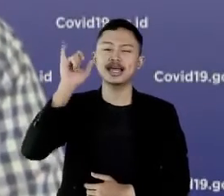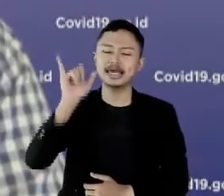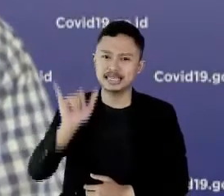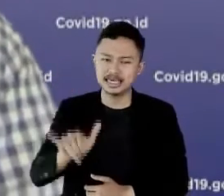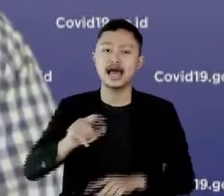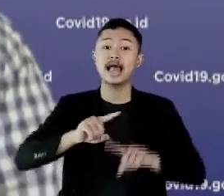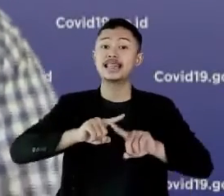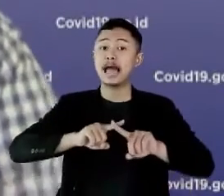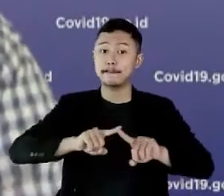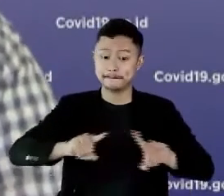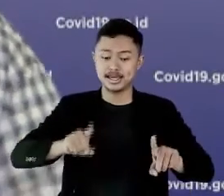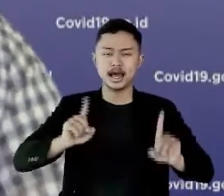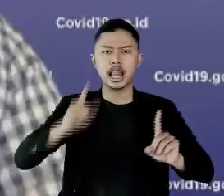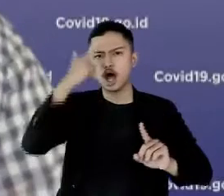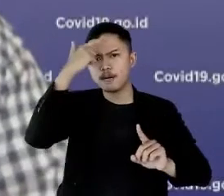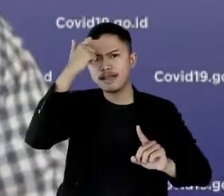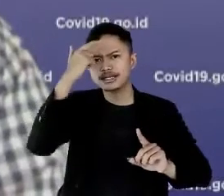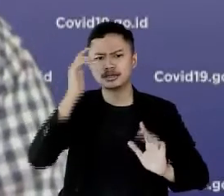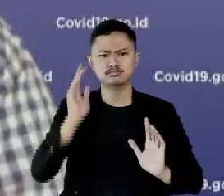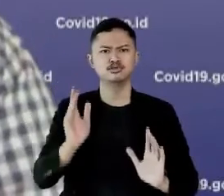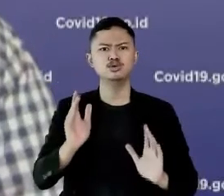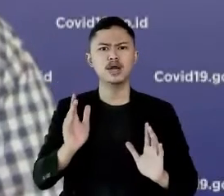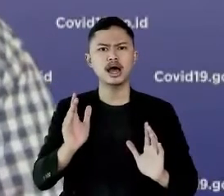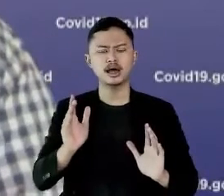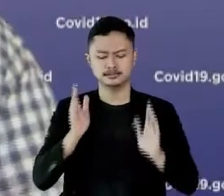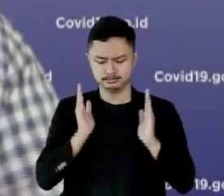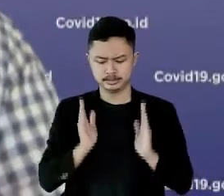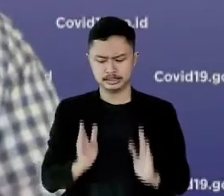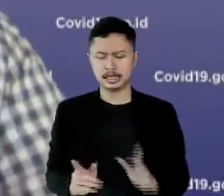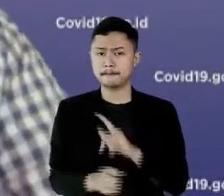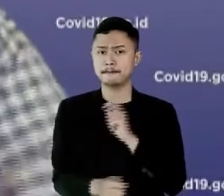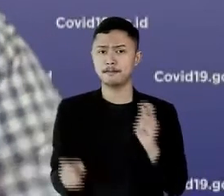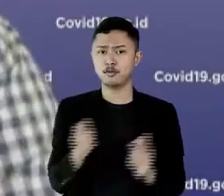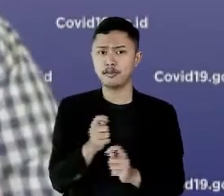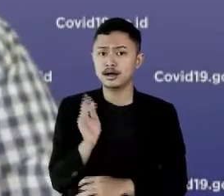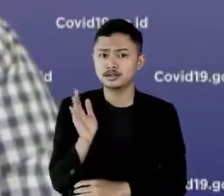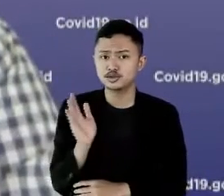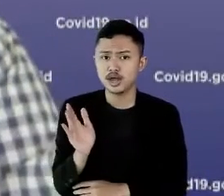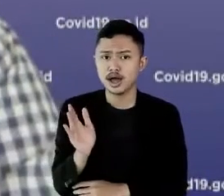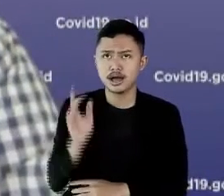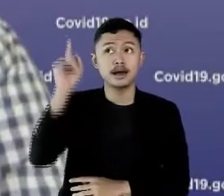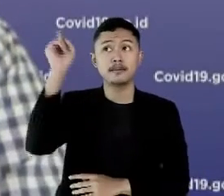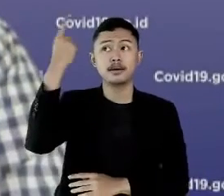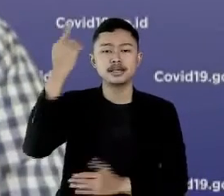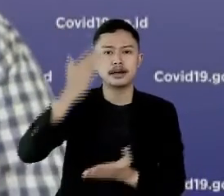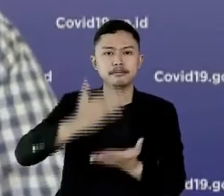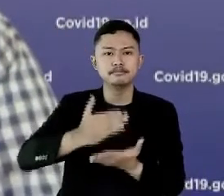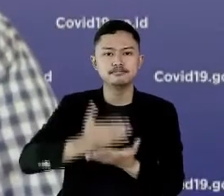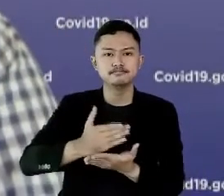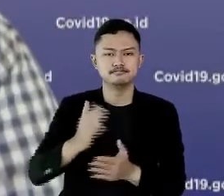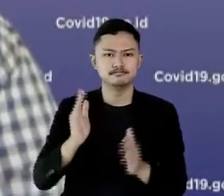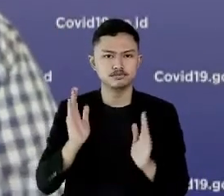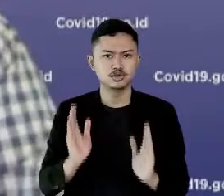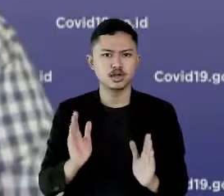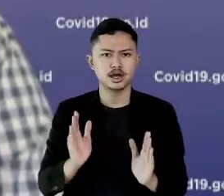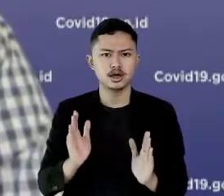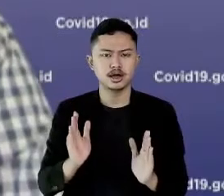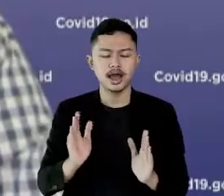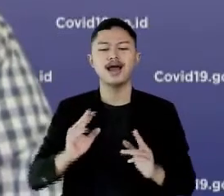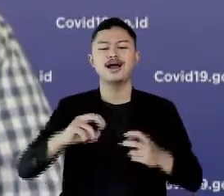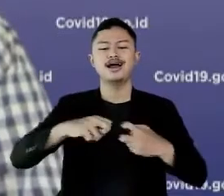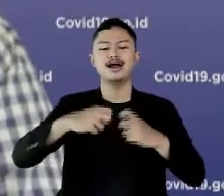tahu bahwa setelah kita mengubah perilaku kita, ya, termasuk juga kebijakan, maka kemudian kita bisa